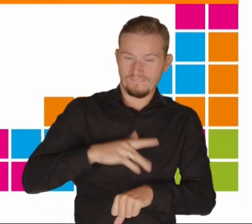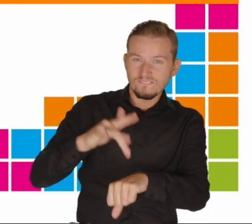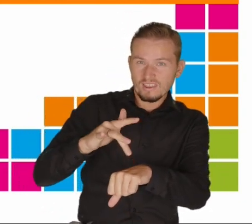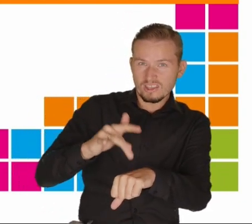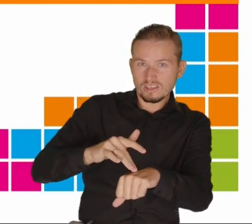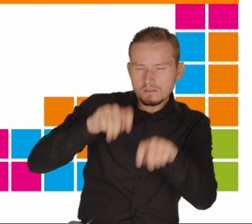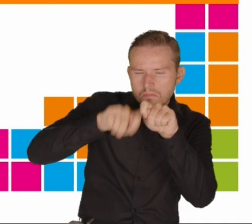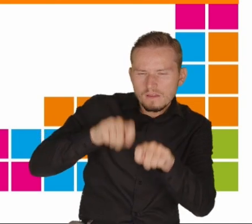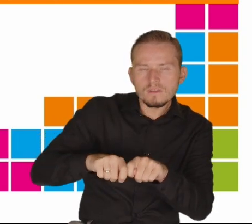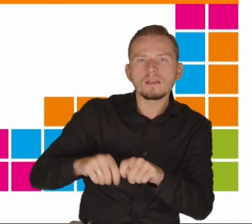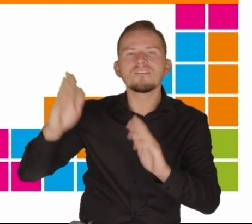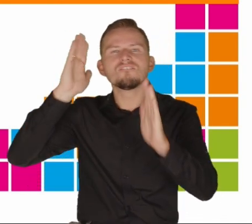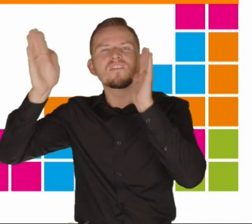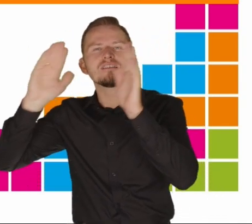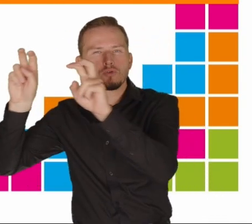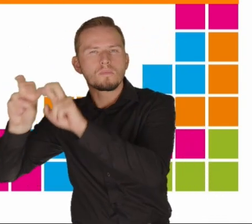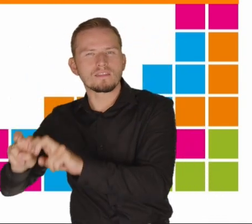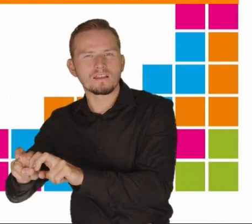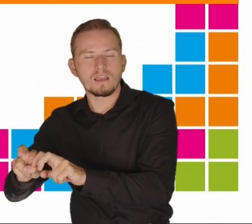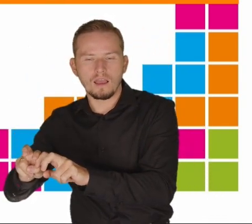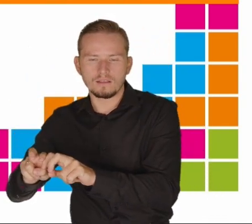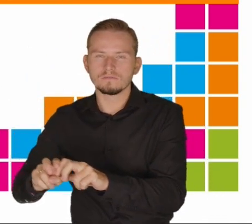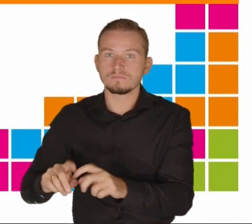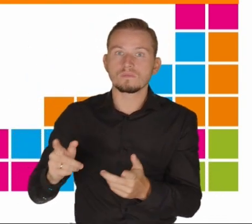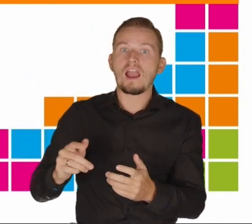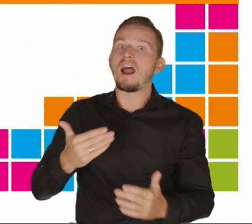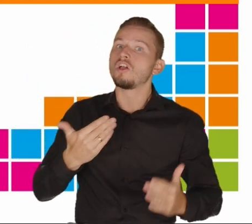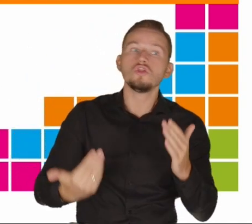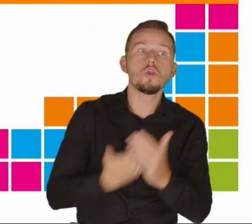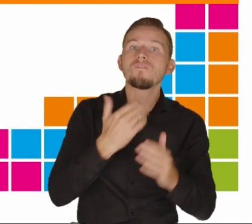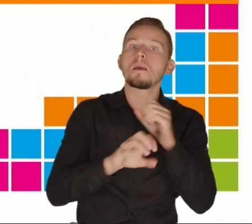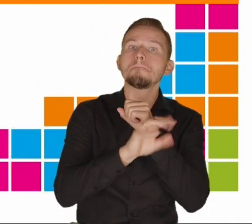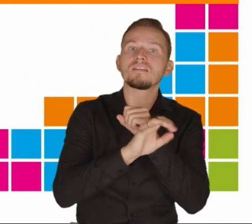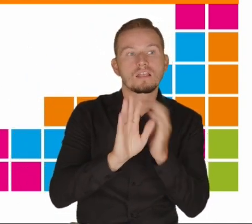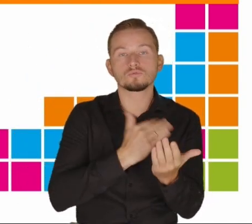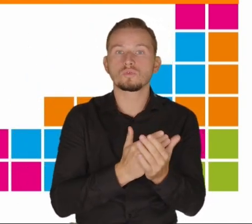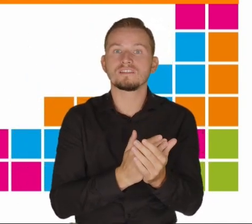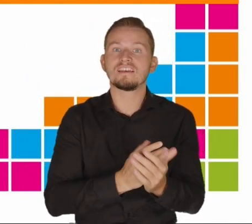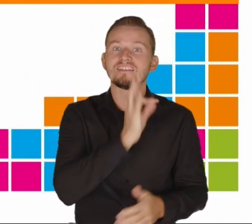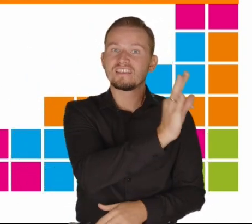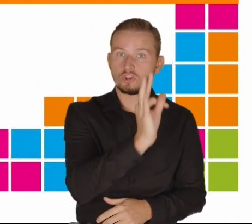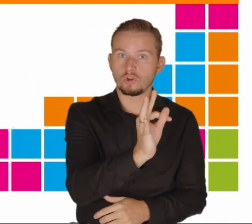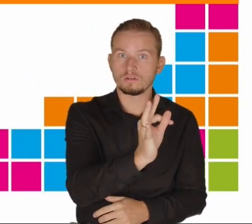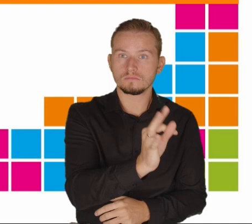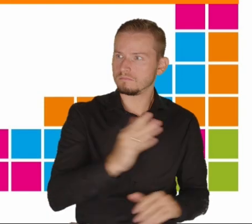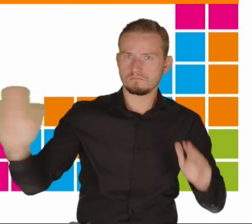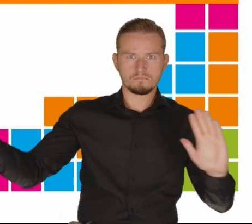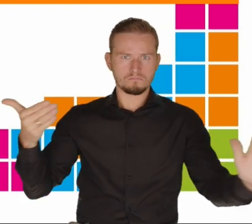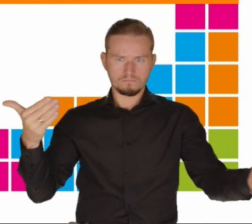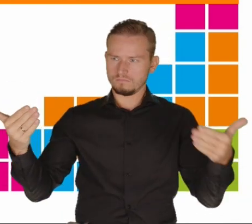Facebookiem na nowe media, takie jak na przykład TikTok, ale to tylko będzie przybliżenie. To będzie tylko